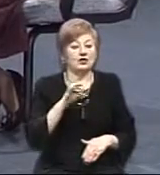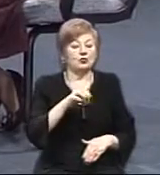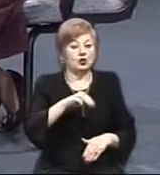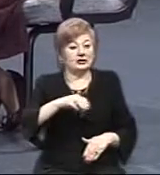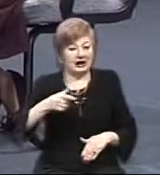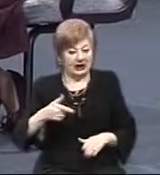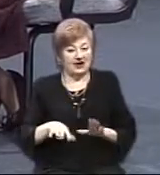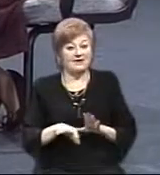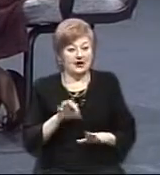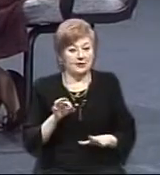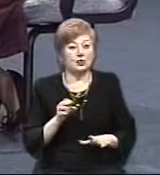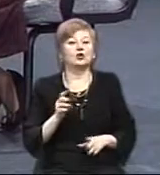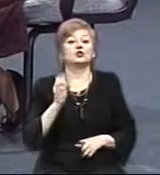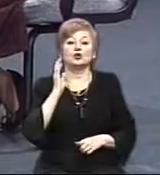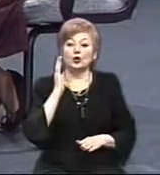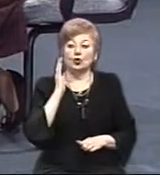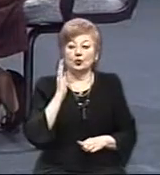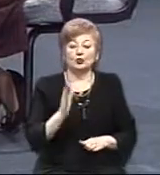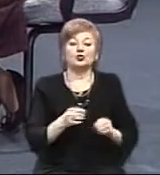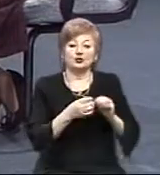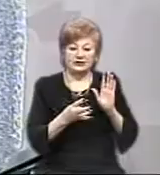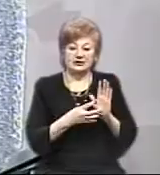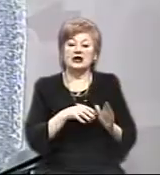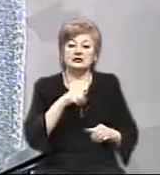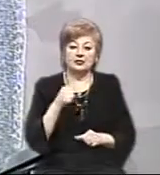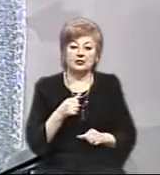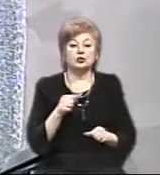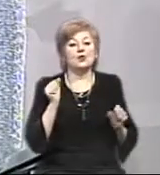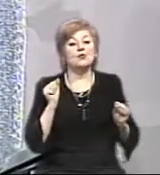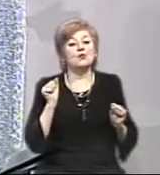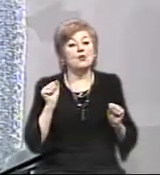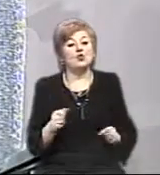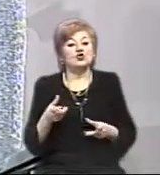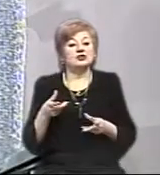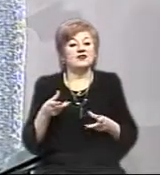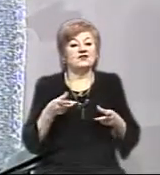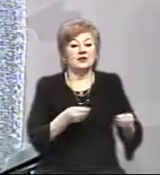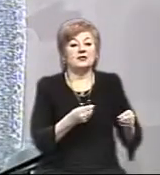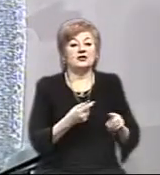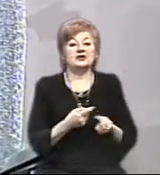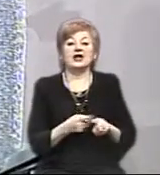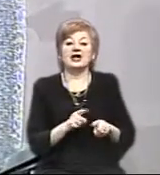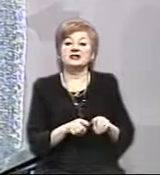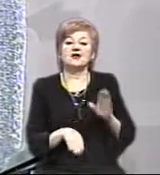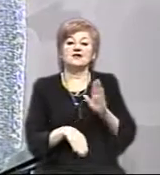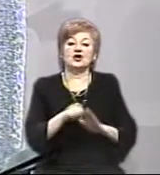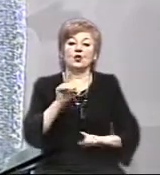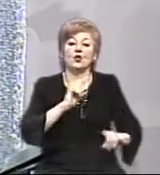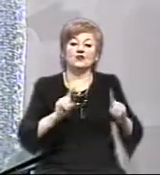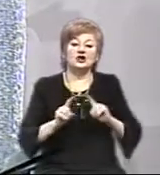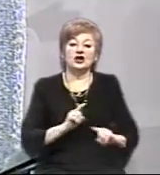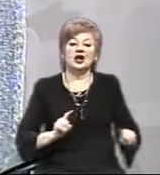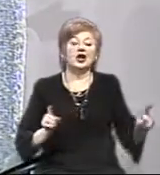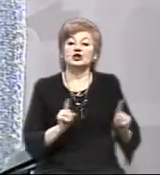зараз віддетерміновані, але будуть відбуватися у 19-му, можуть вплинути ці, ну, голосування в Верховній Раді на те,